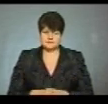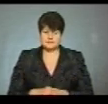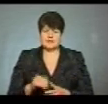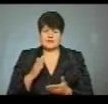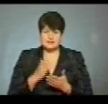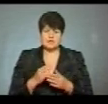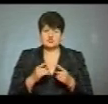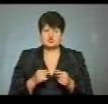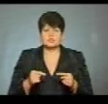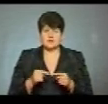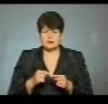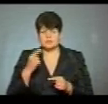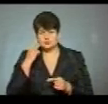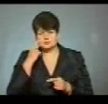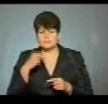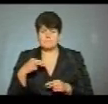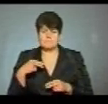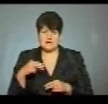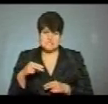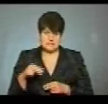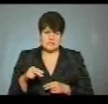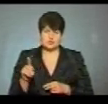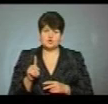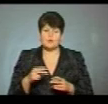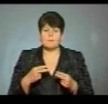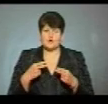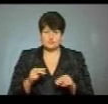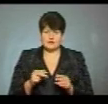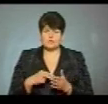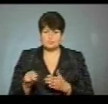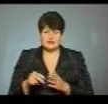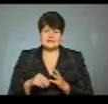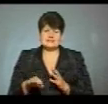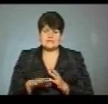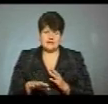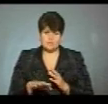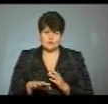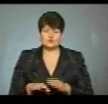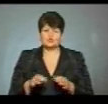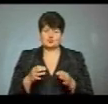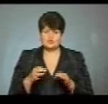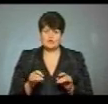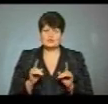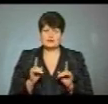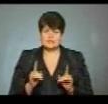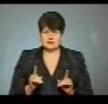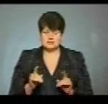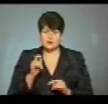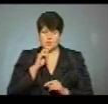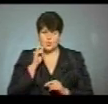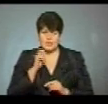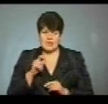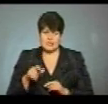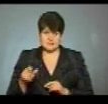є чітка позиція президента, що продавати та купувати землю дозволити лише